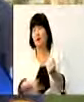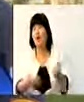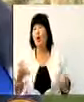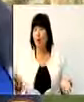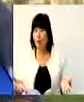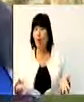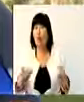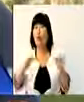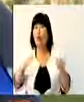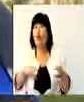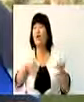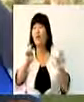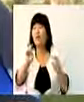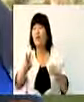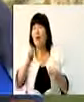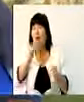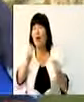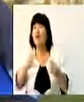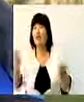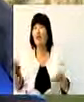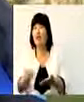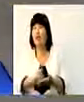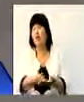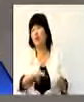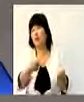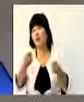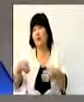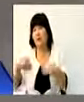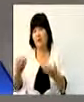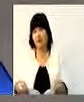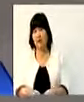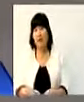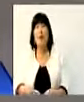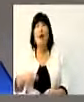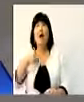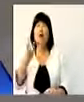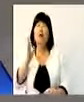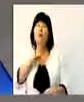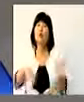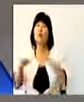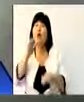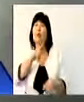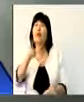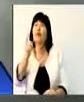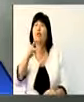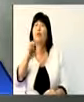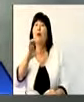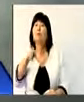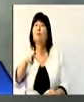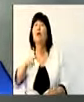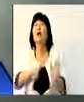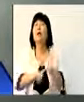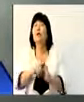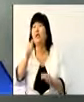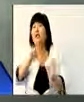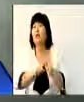Құтқарушылар оқиға орнына барып, уақытына тауып, полиция қызметкерлеріне тапсырылды. Айта кетейік, суға шомылу маусымы 1-ші маусымнан басталады десек те, жыл